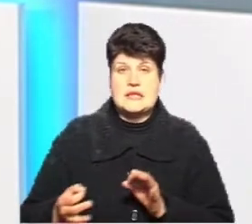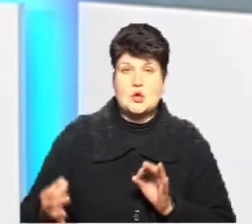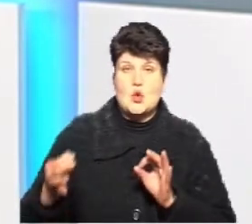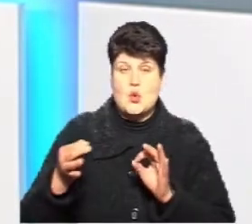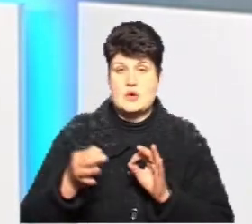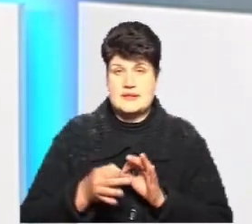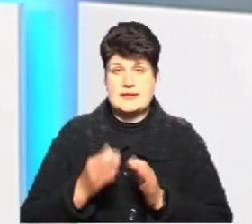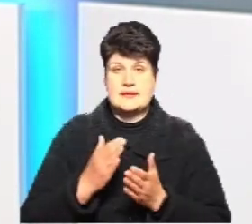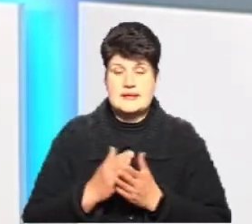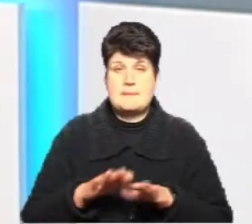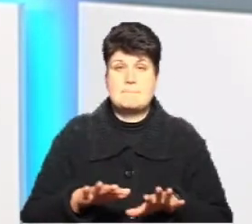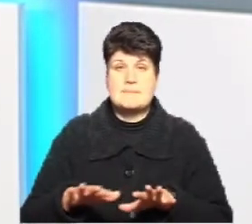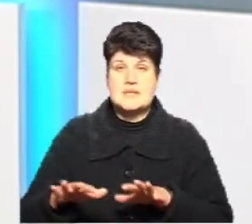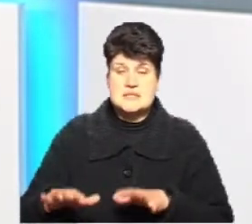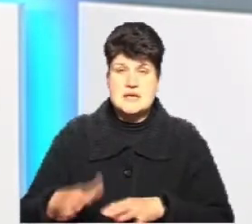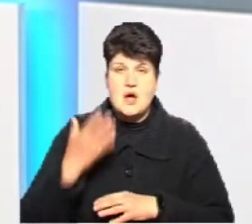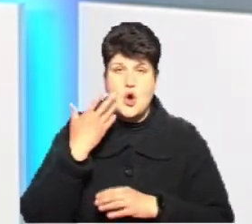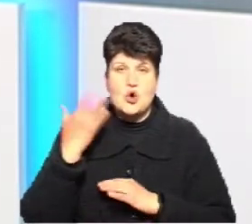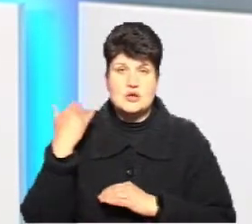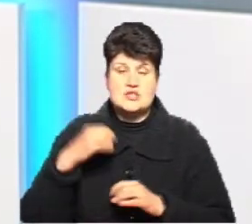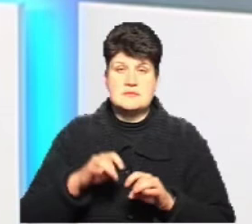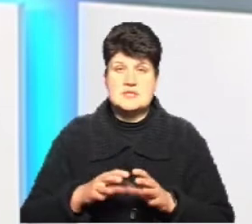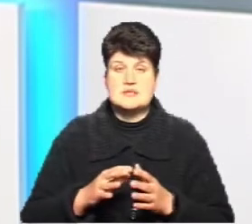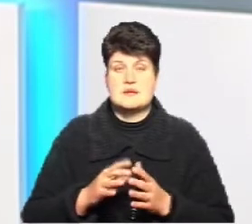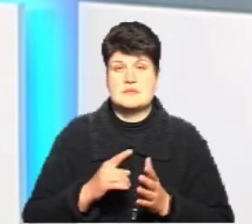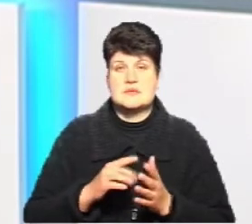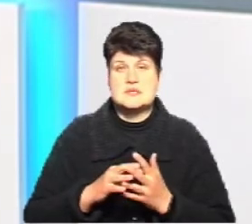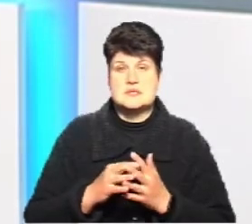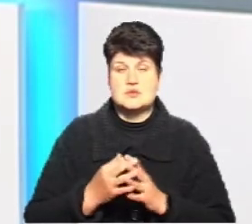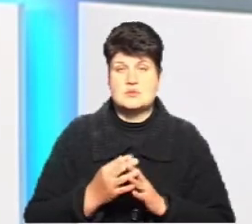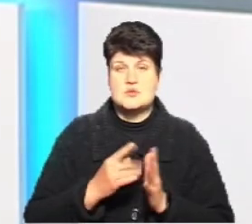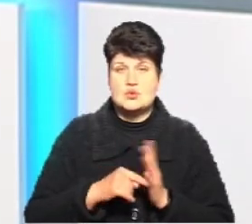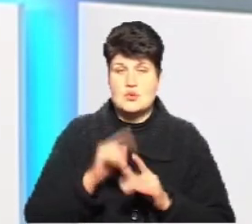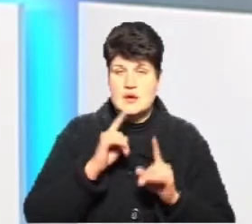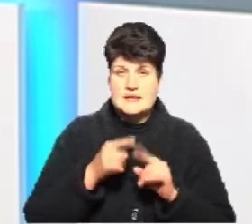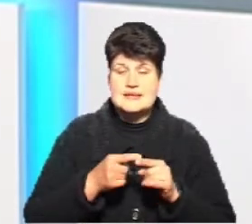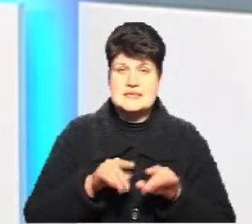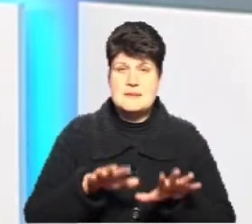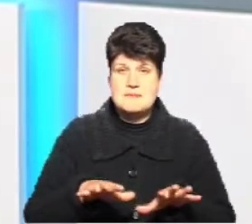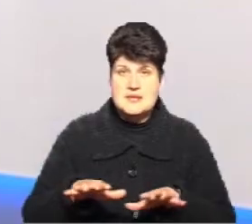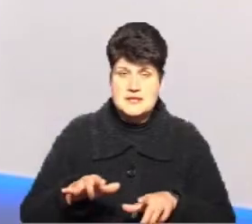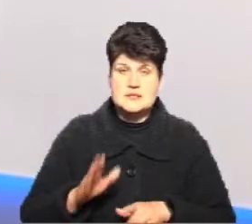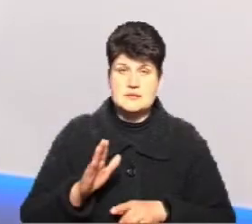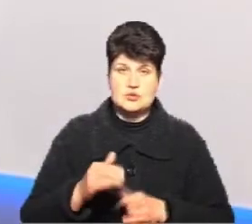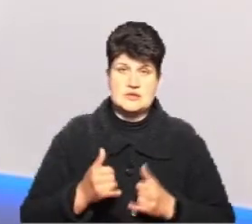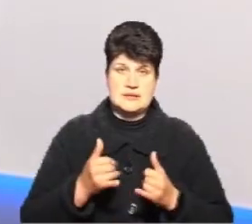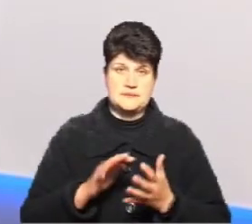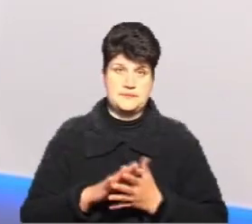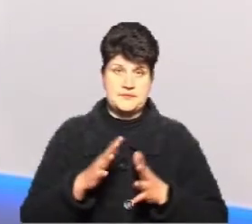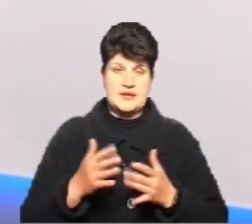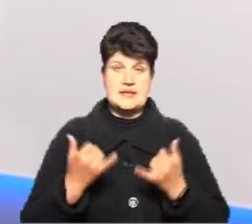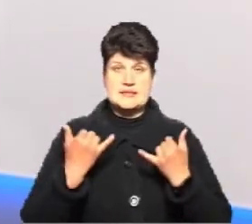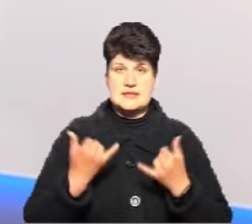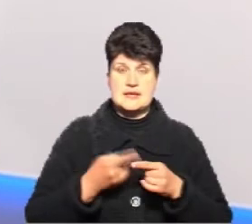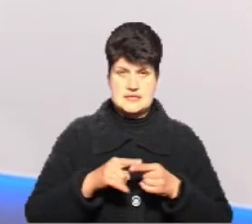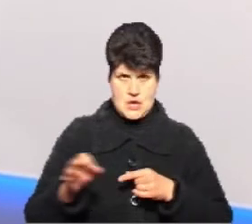місця колишніми рішеннями сільської ради, десь колишніми зборами там села, що оце місце там якраз вони відведено на смітник. Так. Тобто зараз... А це з офіційно, з документами,